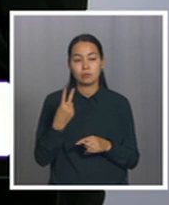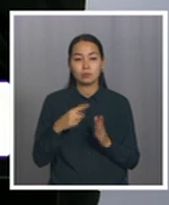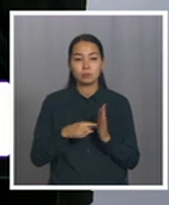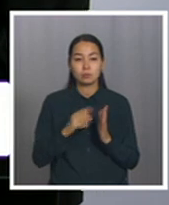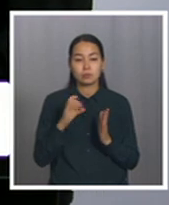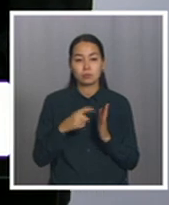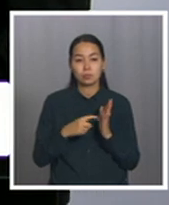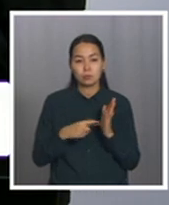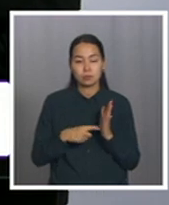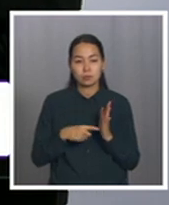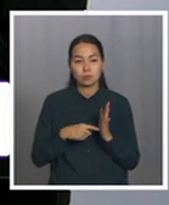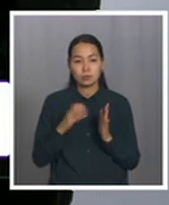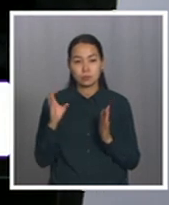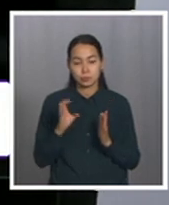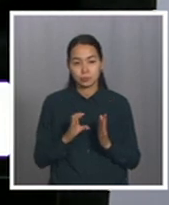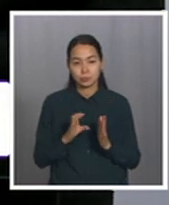секунд.